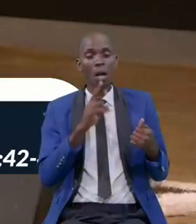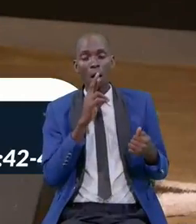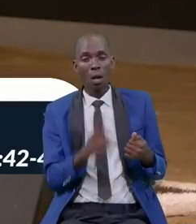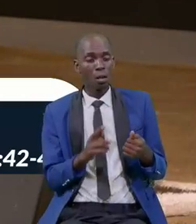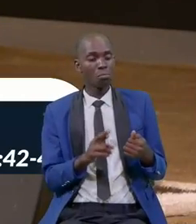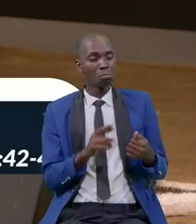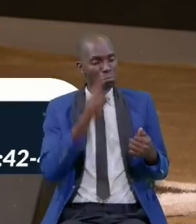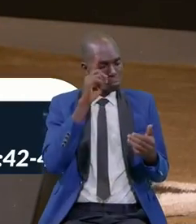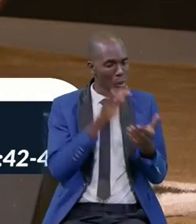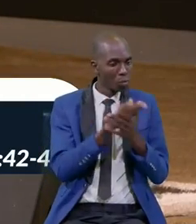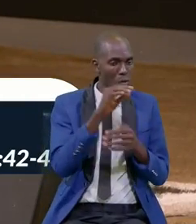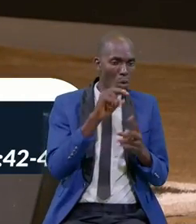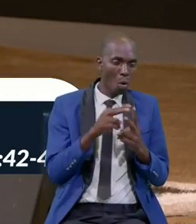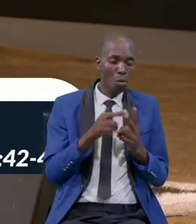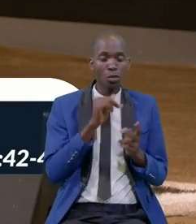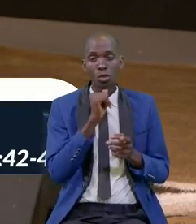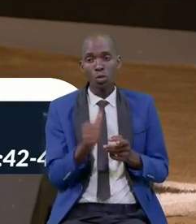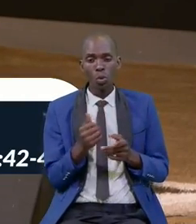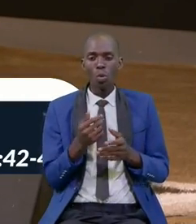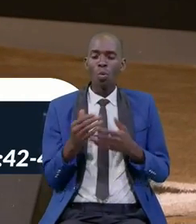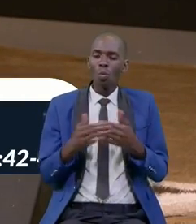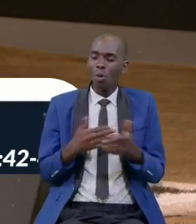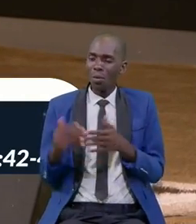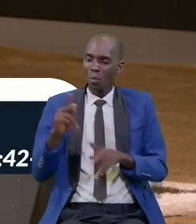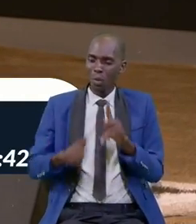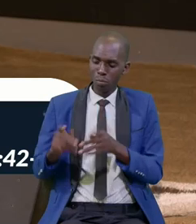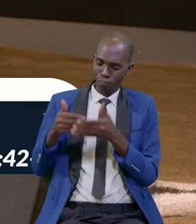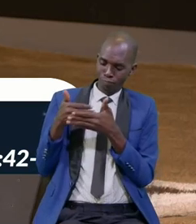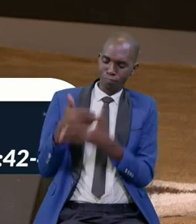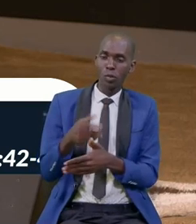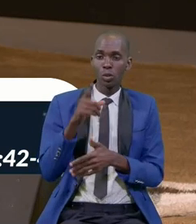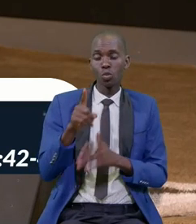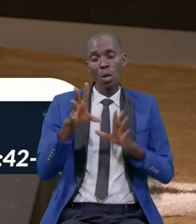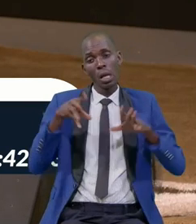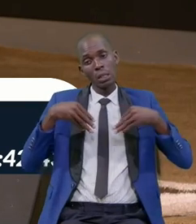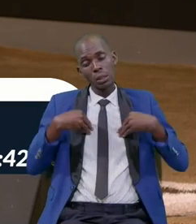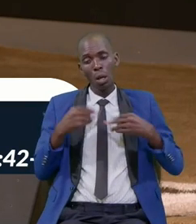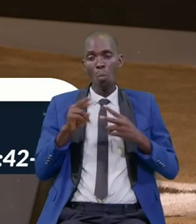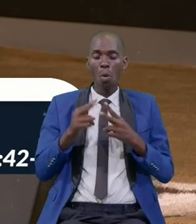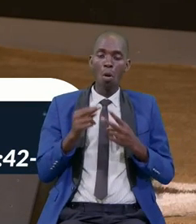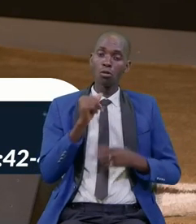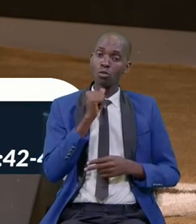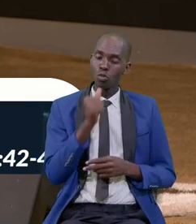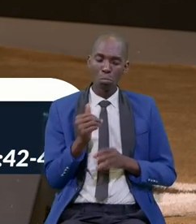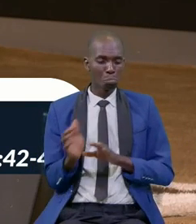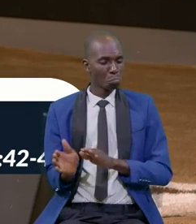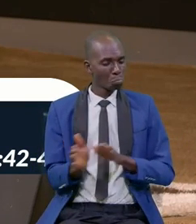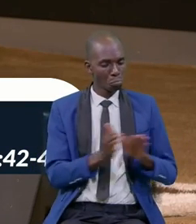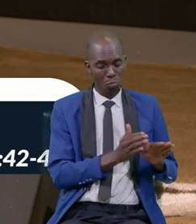font pas, ils croient ou pas, quel que soit ce que les gens font ou ne font pas, ce qu'ils acceptent ou